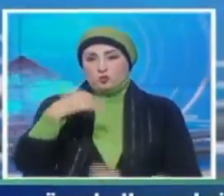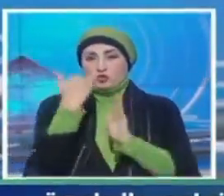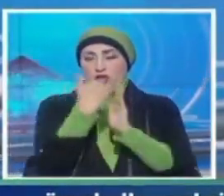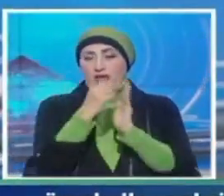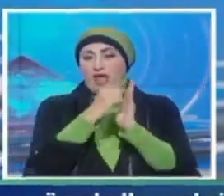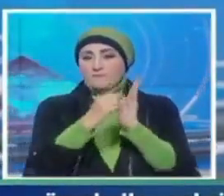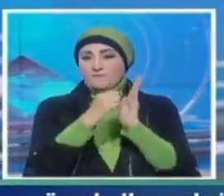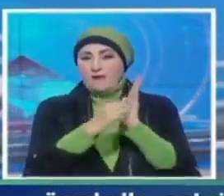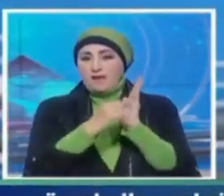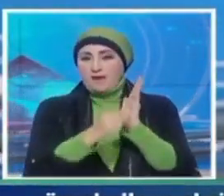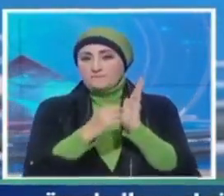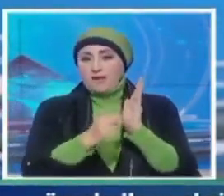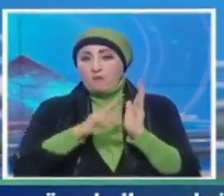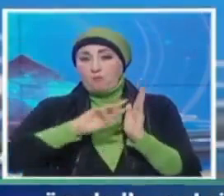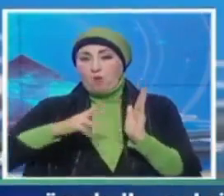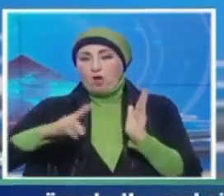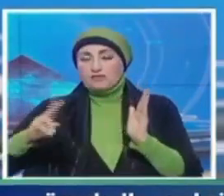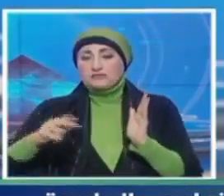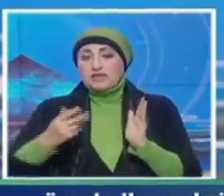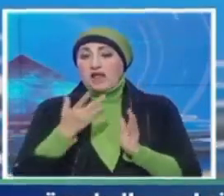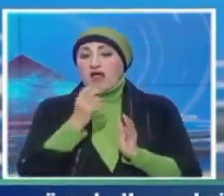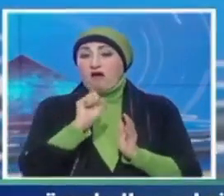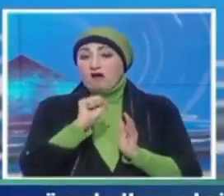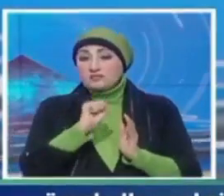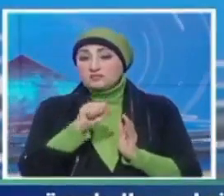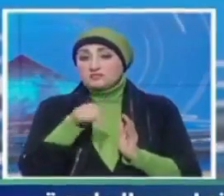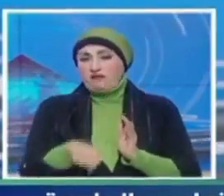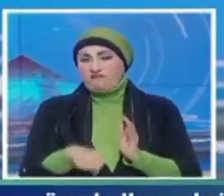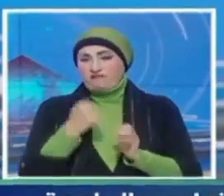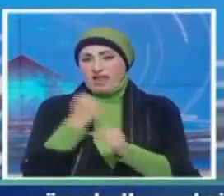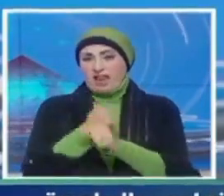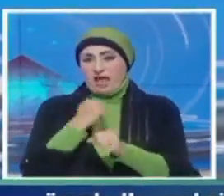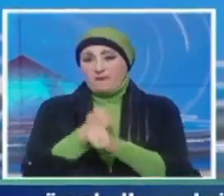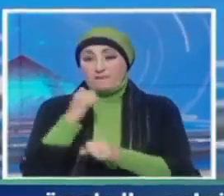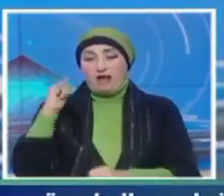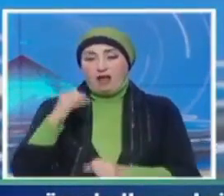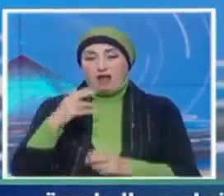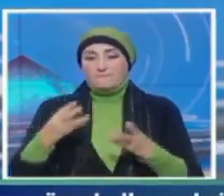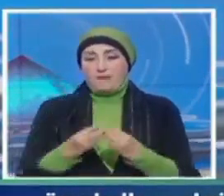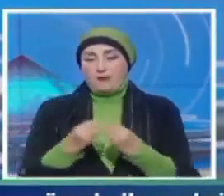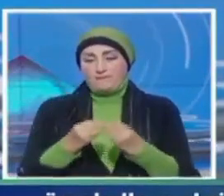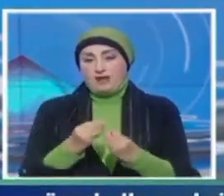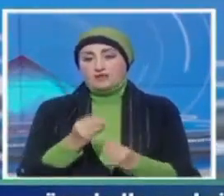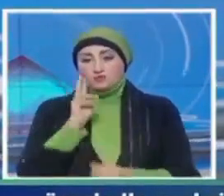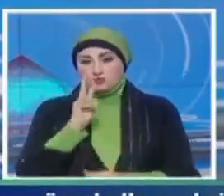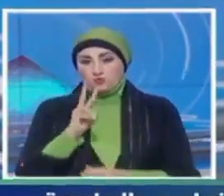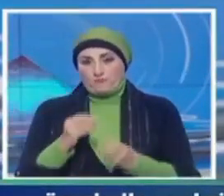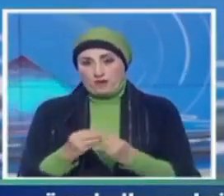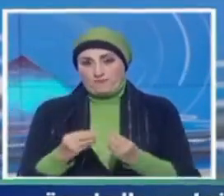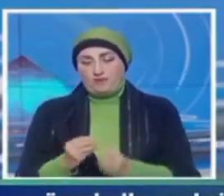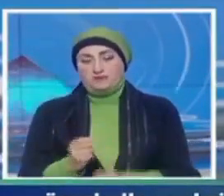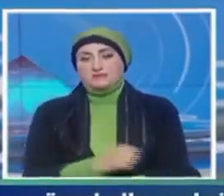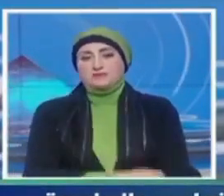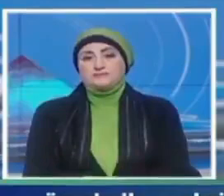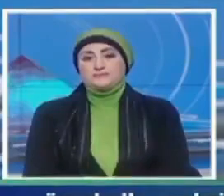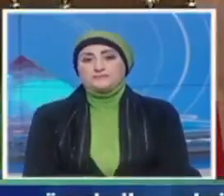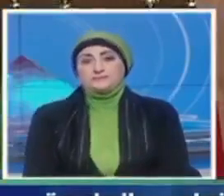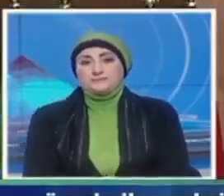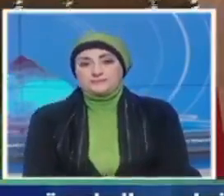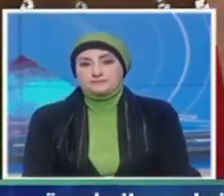مناقشة 21 بندا تتناول مختلف قضايا العمل العربي المشترك. نتابع.